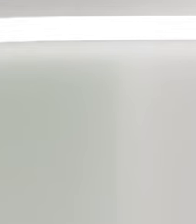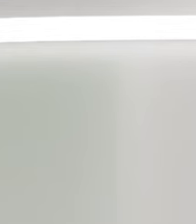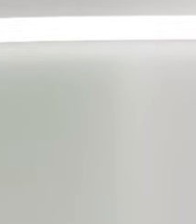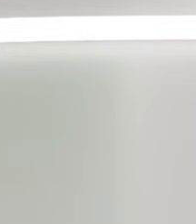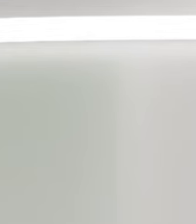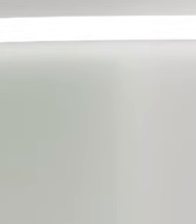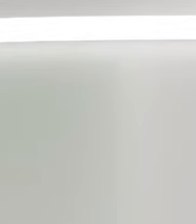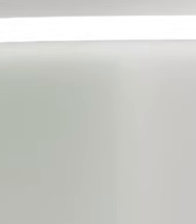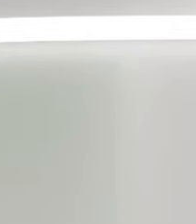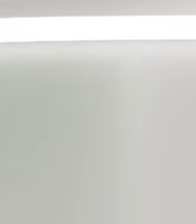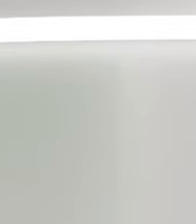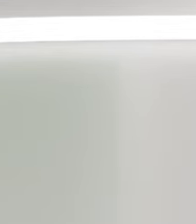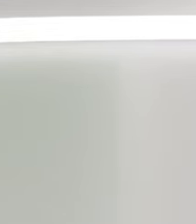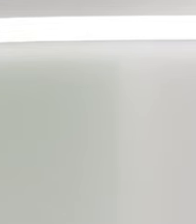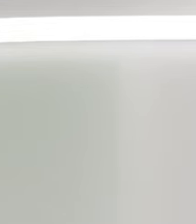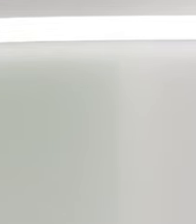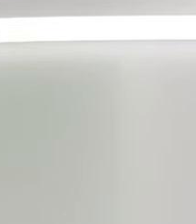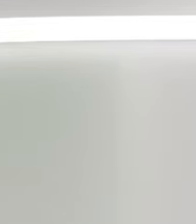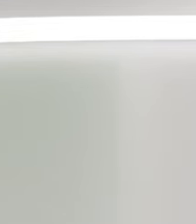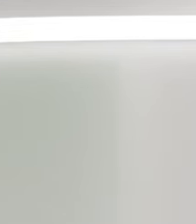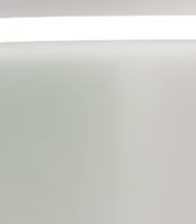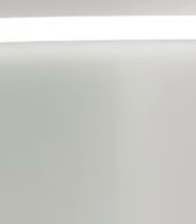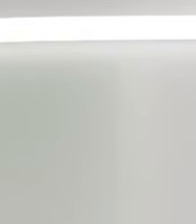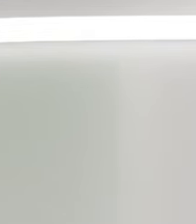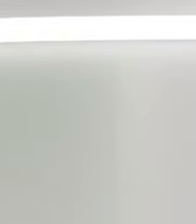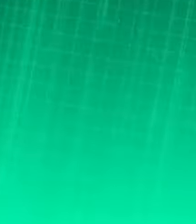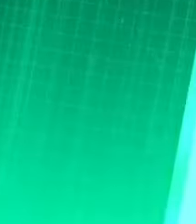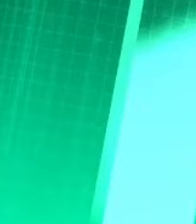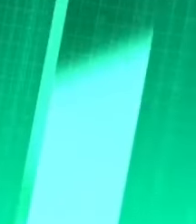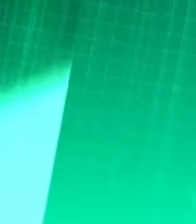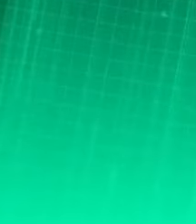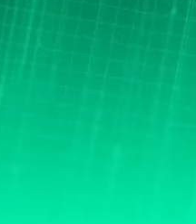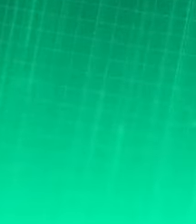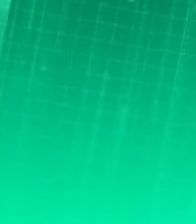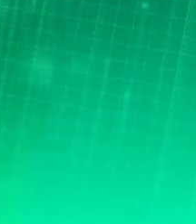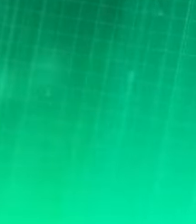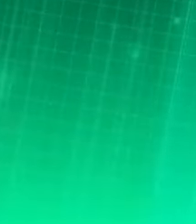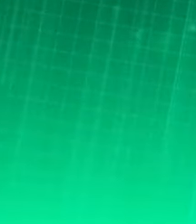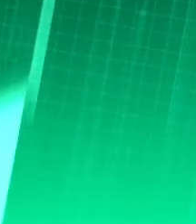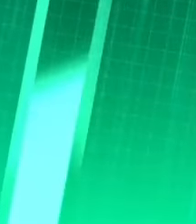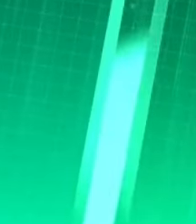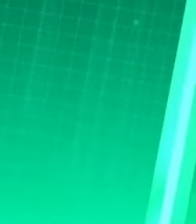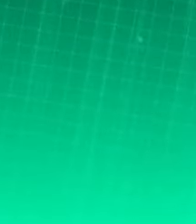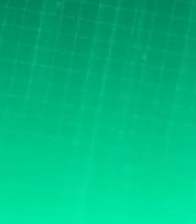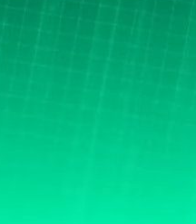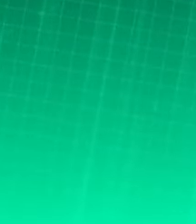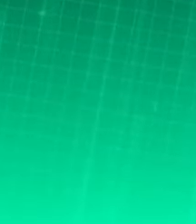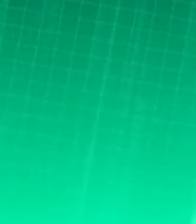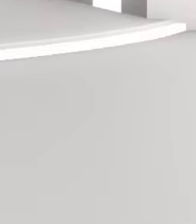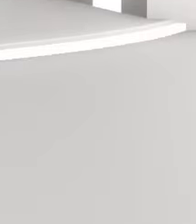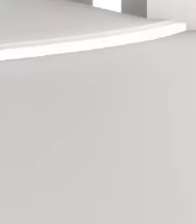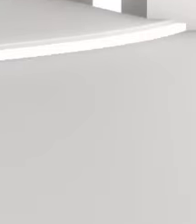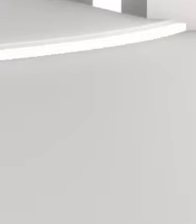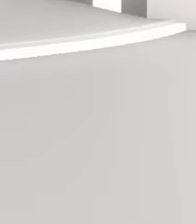Каждый год до 2028 года размер взносов будет увеличиваться и в 2028 году составит